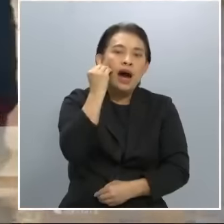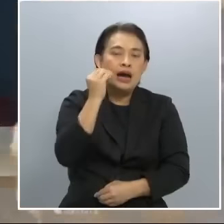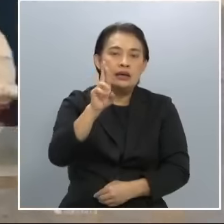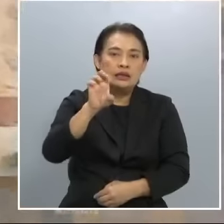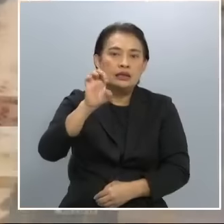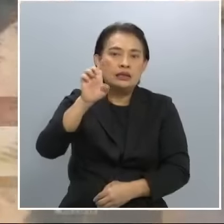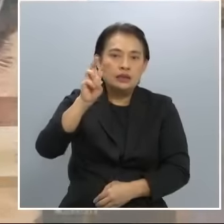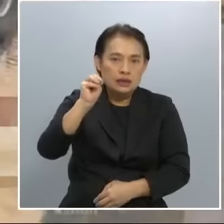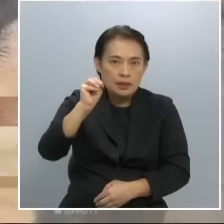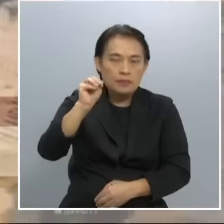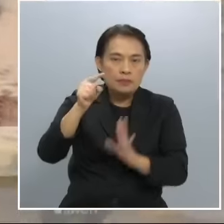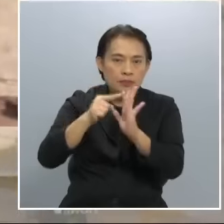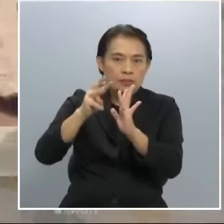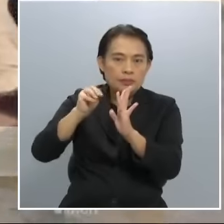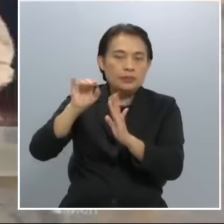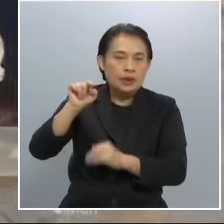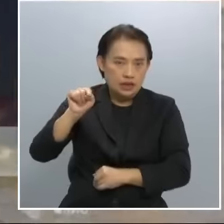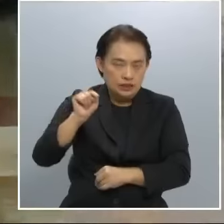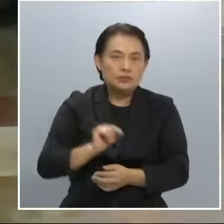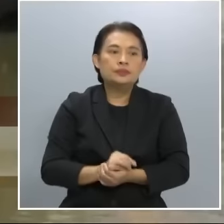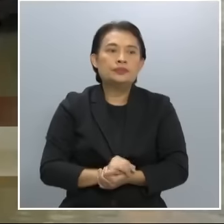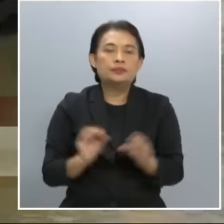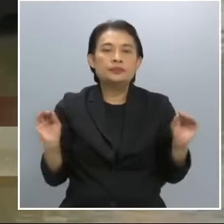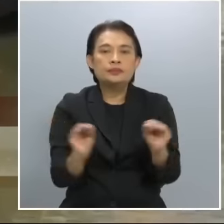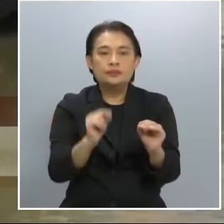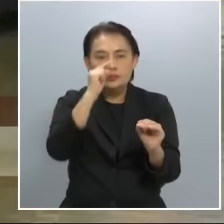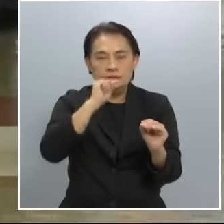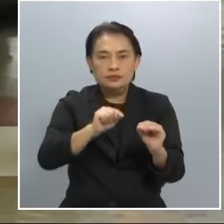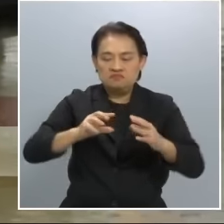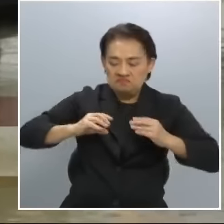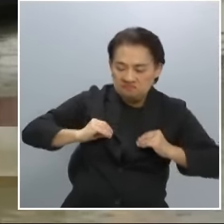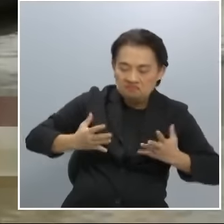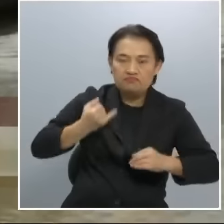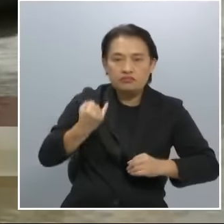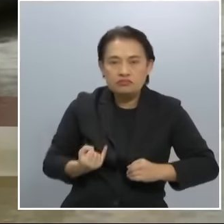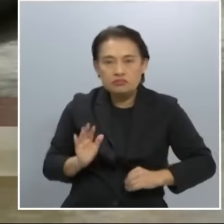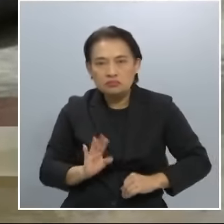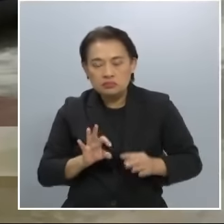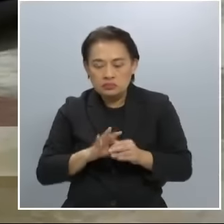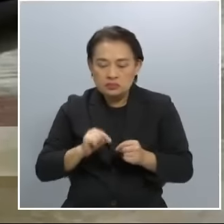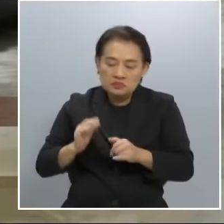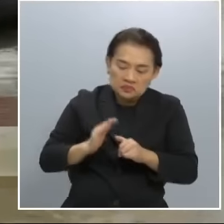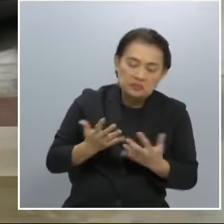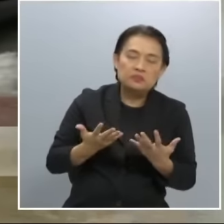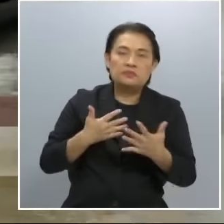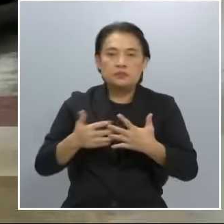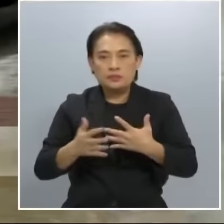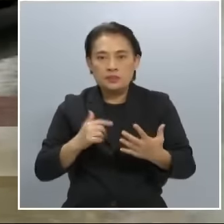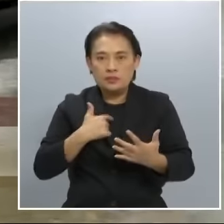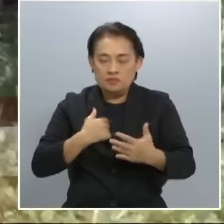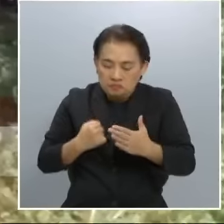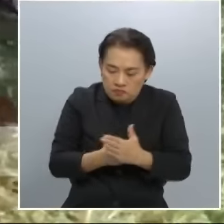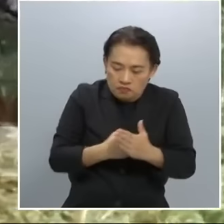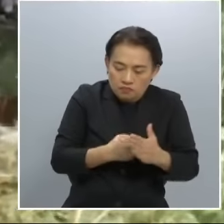ทศไทยซึ่งตลอดการสู้รบที่ผ่านมาไม่ยอมแพ้แม้จะเป็นฝ่ายเสียเปรียบปรากฏมีรายงานว่